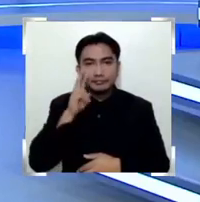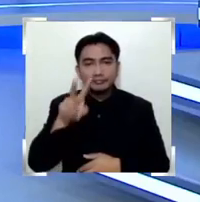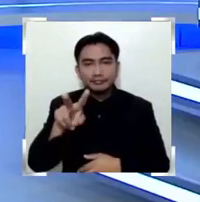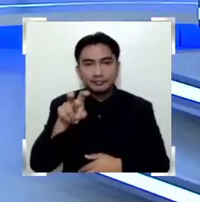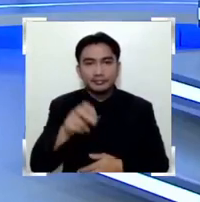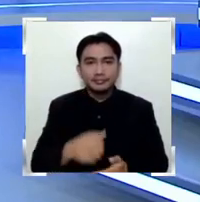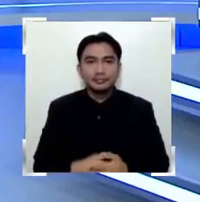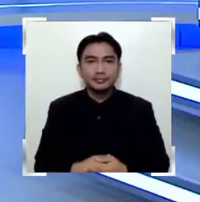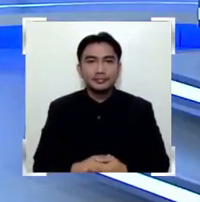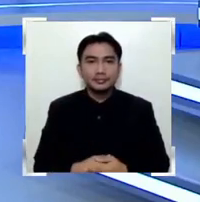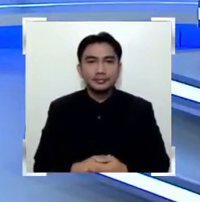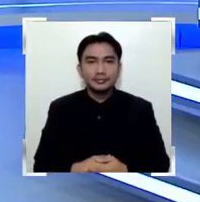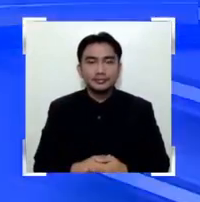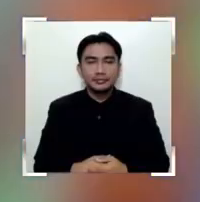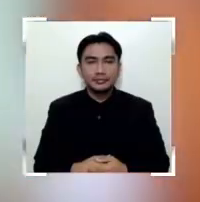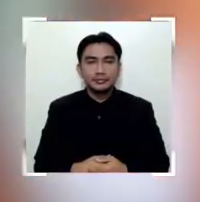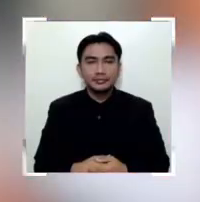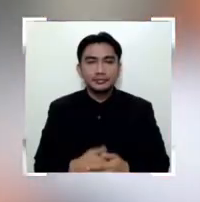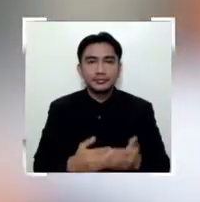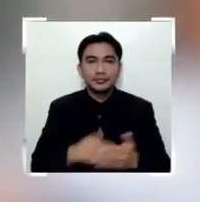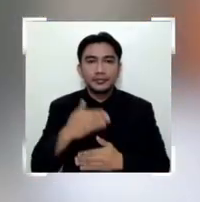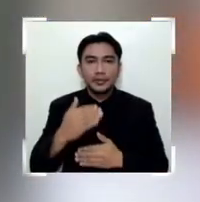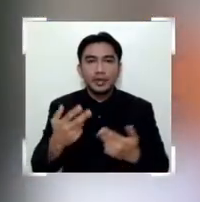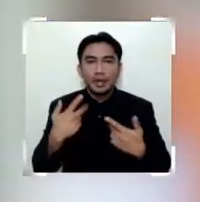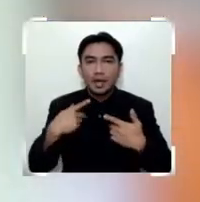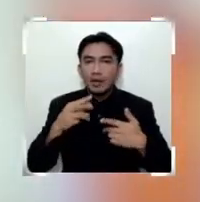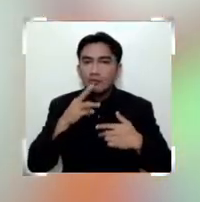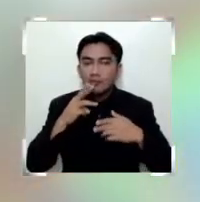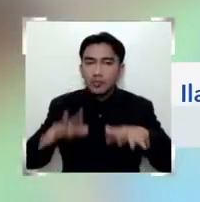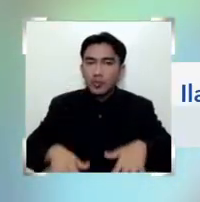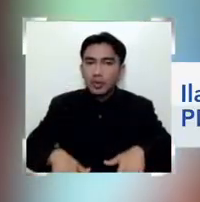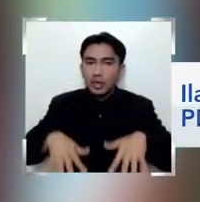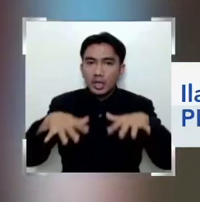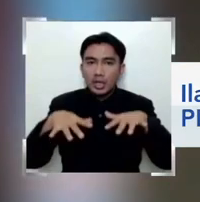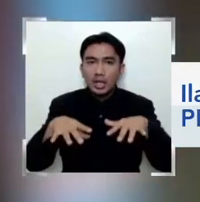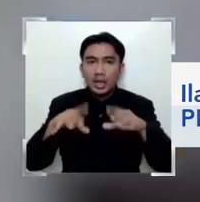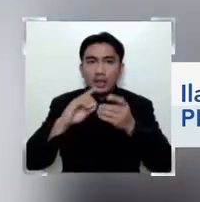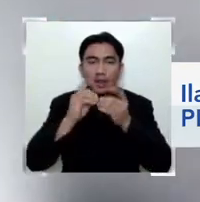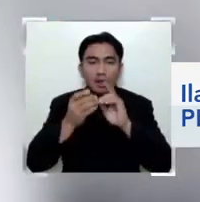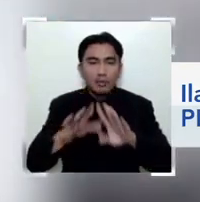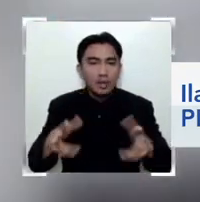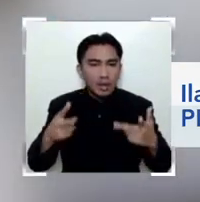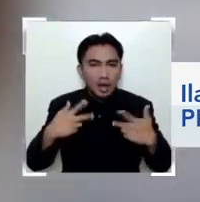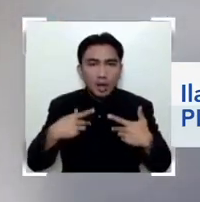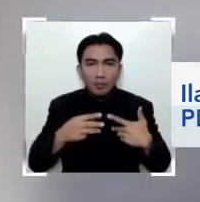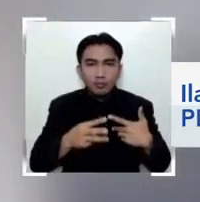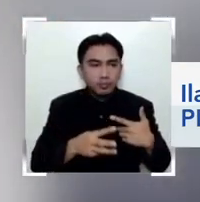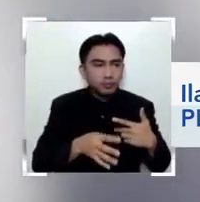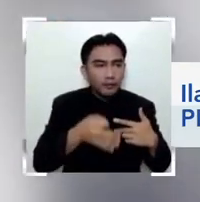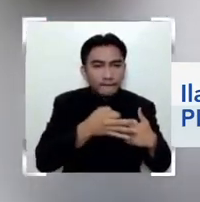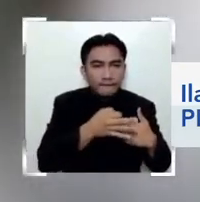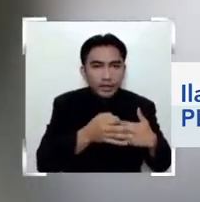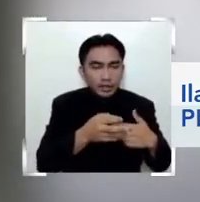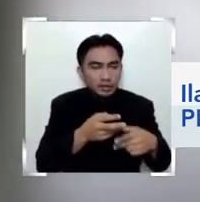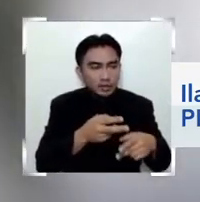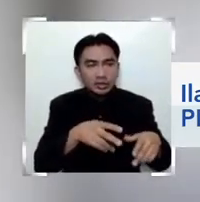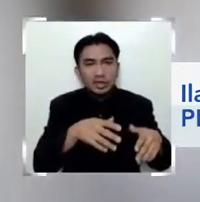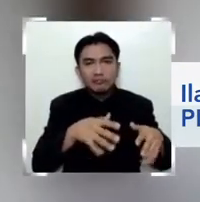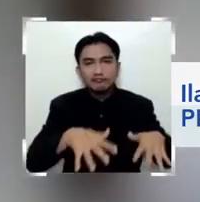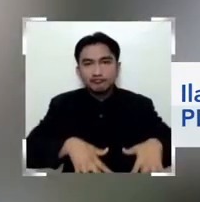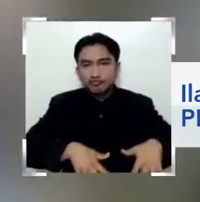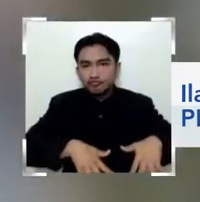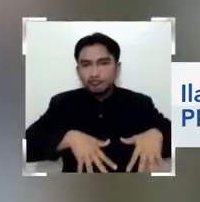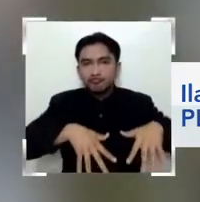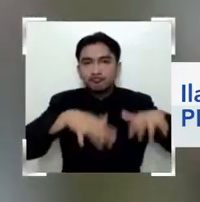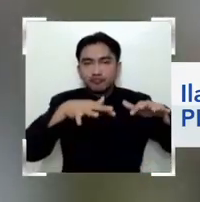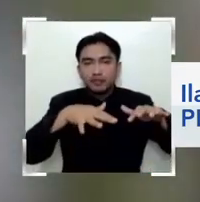Binahang ilang bahay sa barangay Pugaro, Dagupan City. Umabaw daw kasi ang mga fish pond dahil sa pag-ulan. Bilang proteksyon, nakabota sa